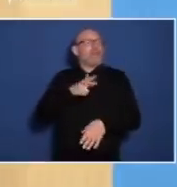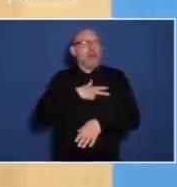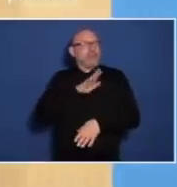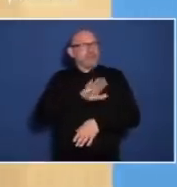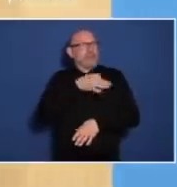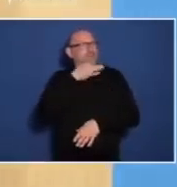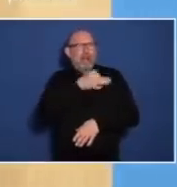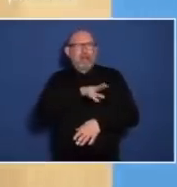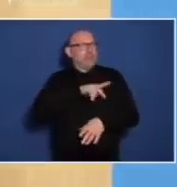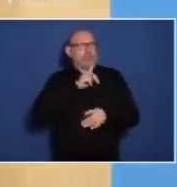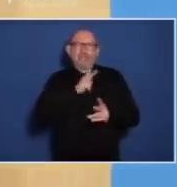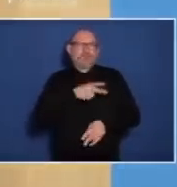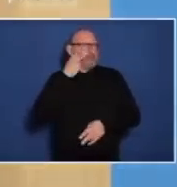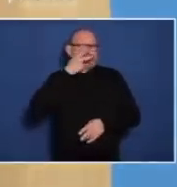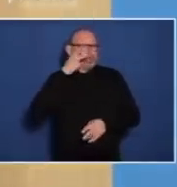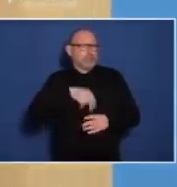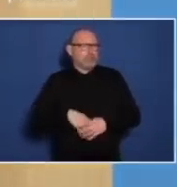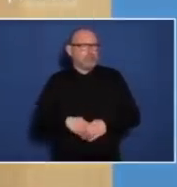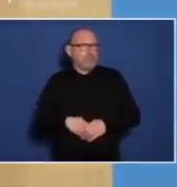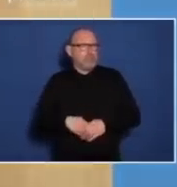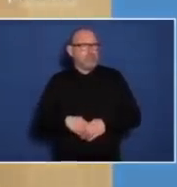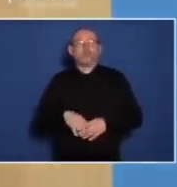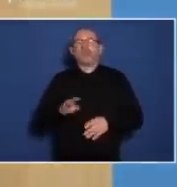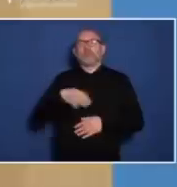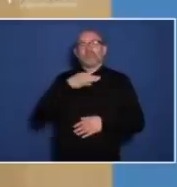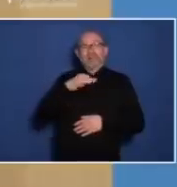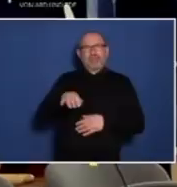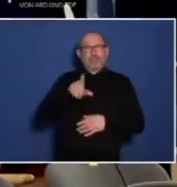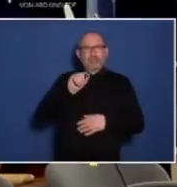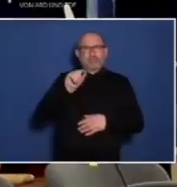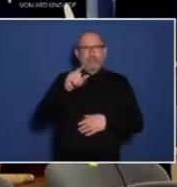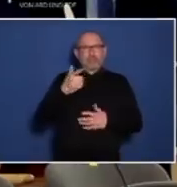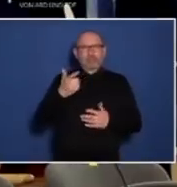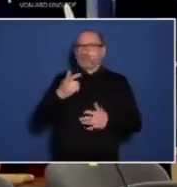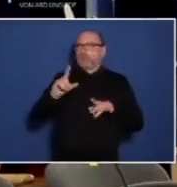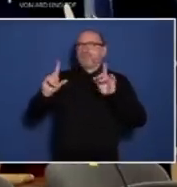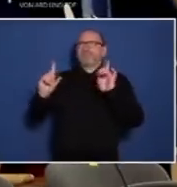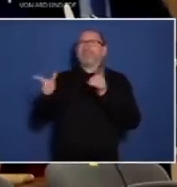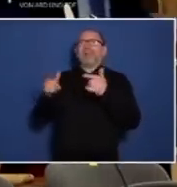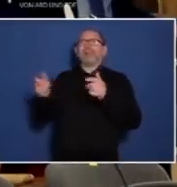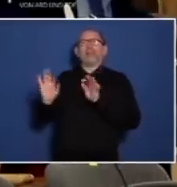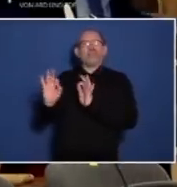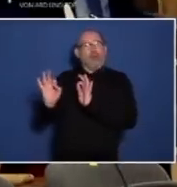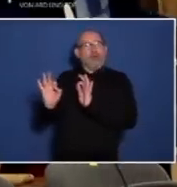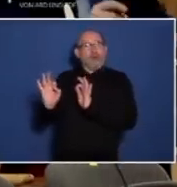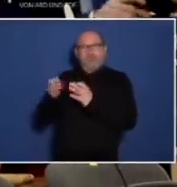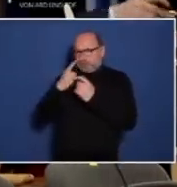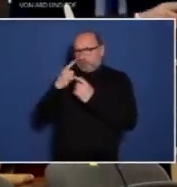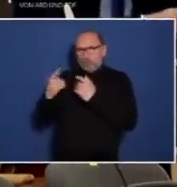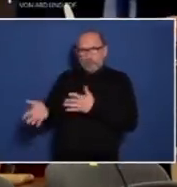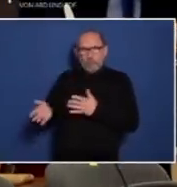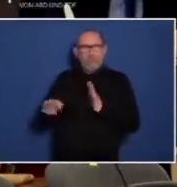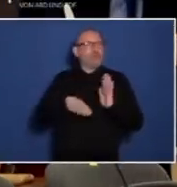verstanden. Die Frage war, wenn es gegen Null geht, also wenn man sagt, es ist keine Gefahr, wie ist es dann aus verfassungsrechtlicher Sicht